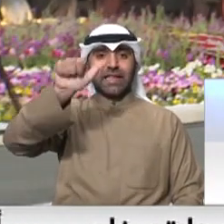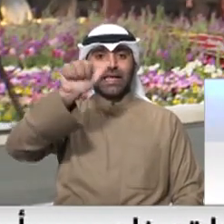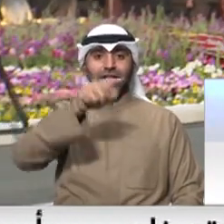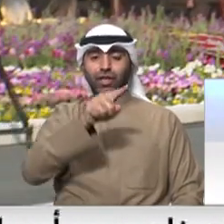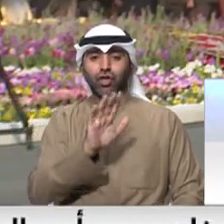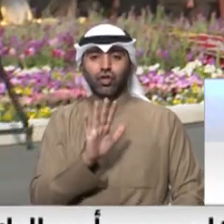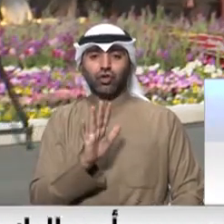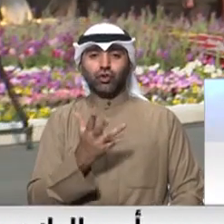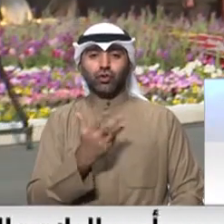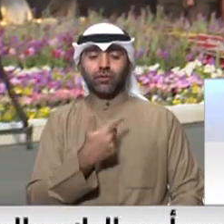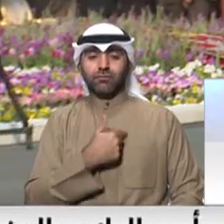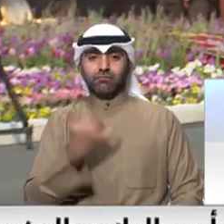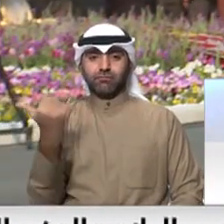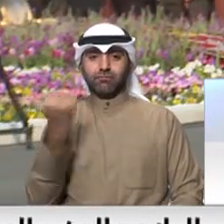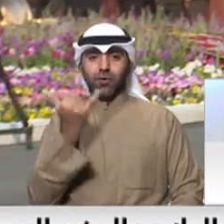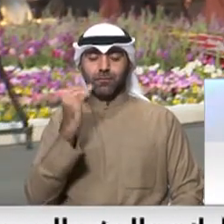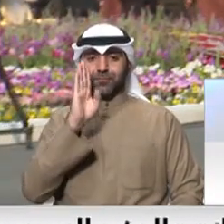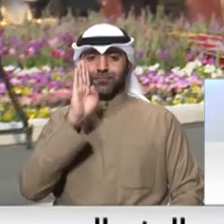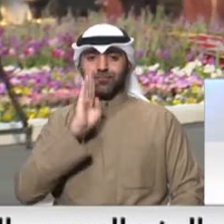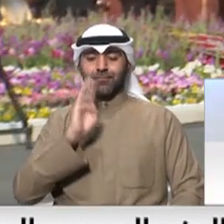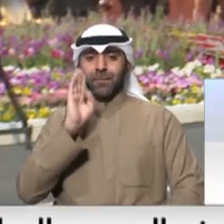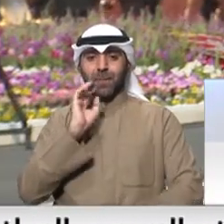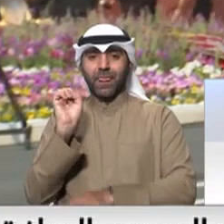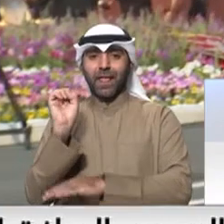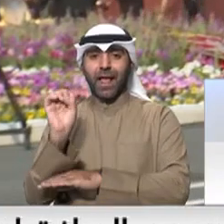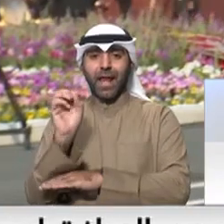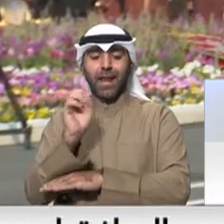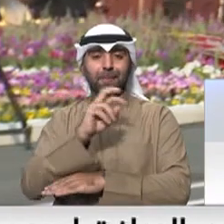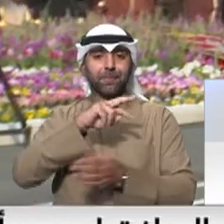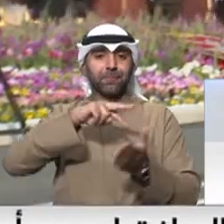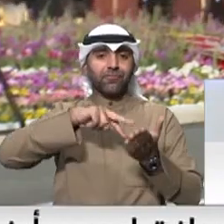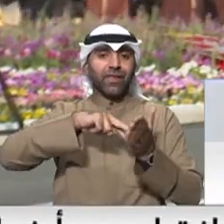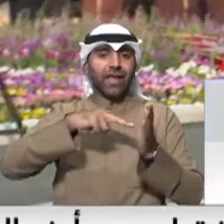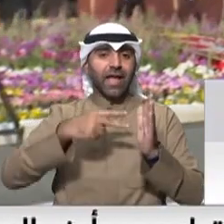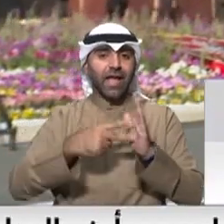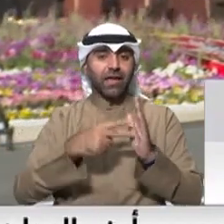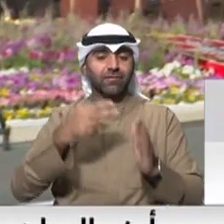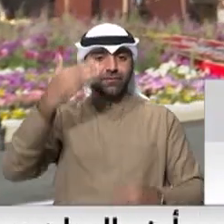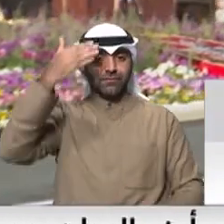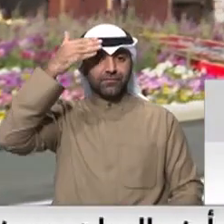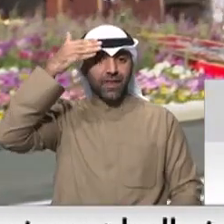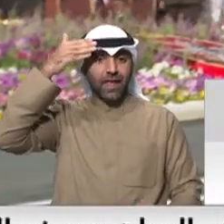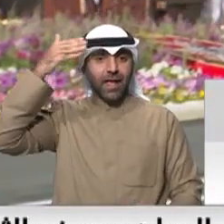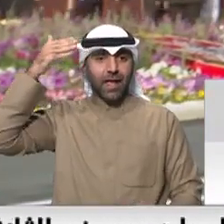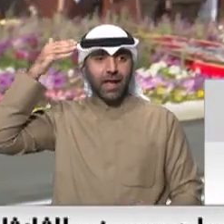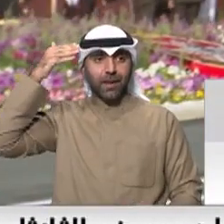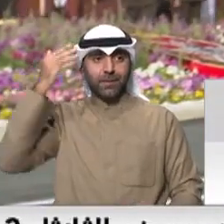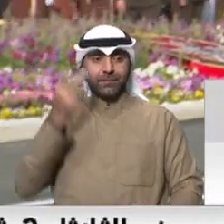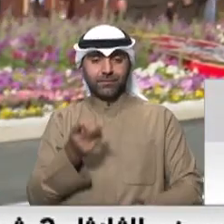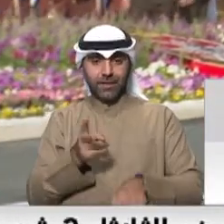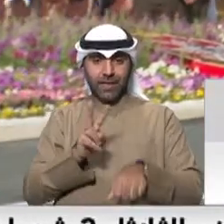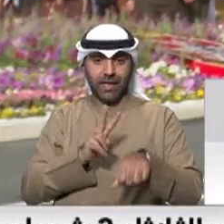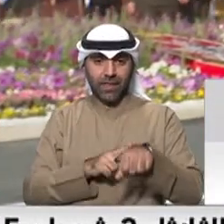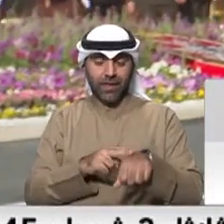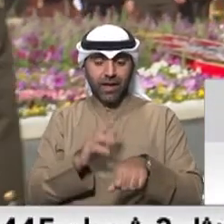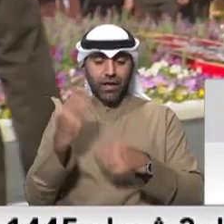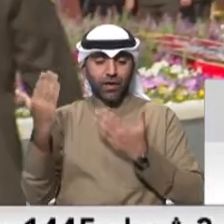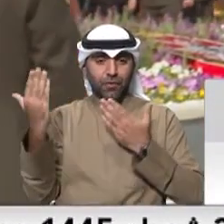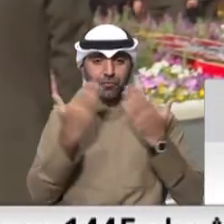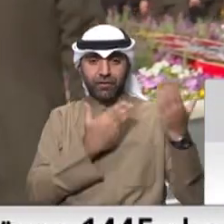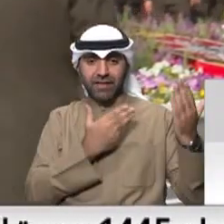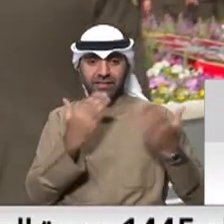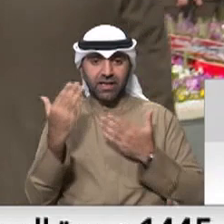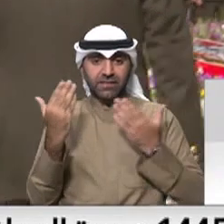الجامعية، يكون نظام الدراسة فيه سنة دراسية ميلادية كاملة يحصل عليها الطالب